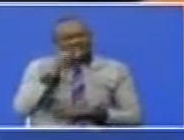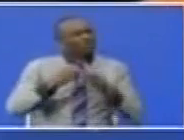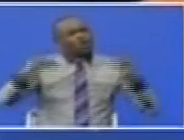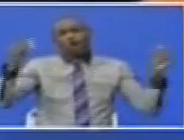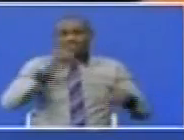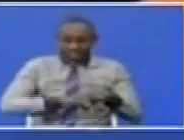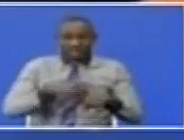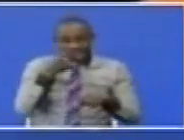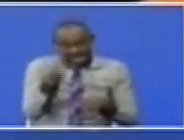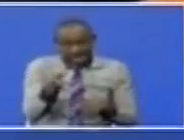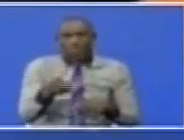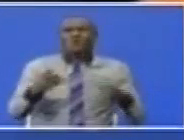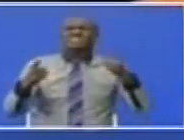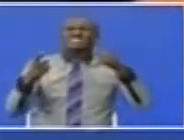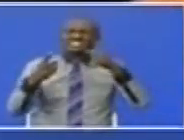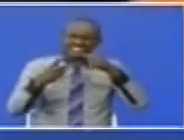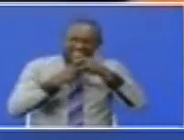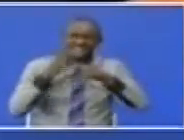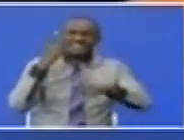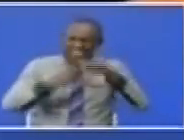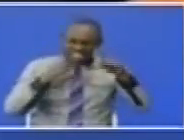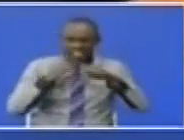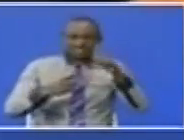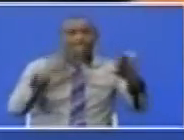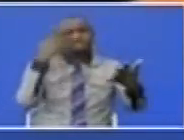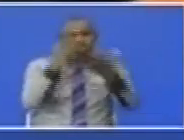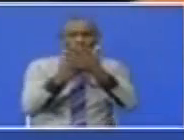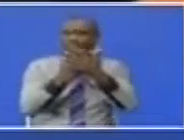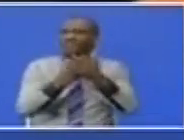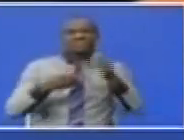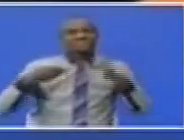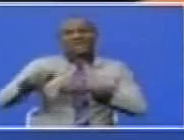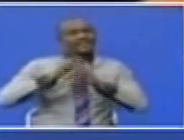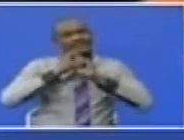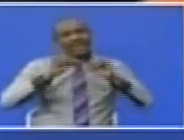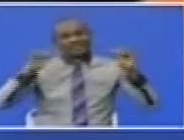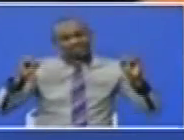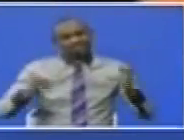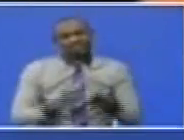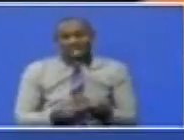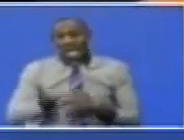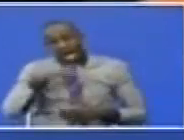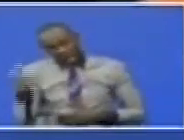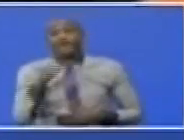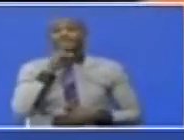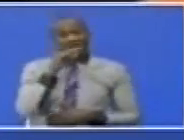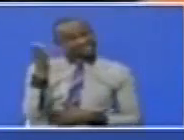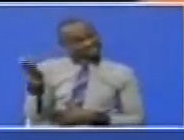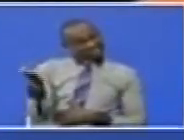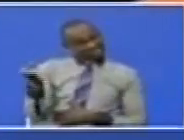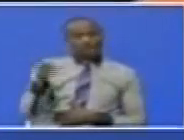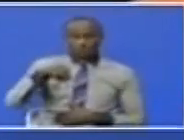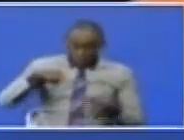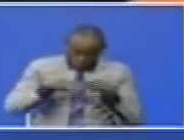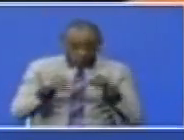been convicted for 7 years without any fine. We also have another gentleman who was